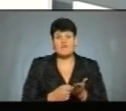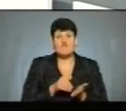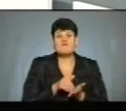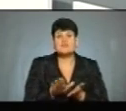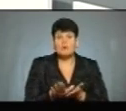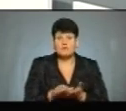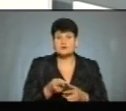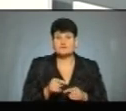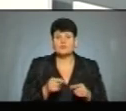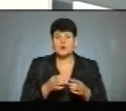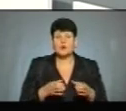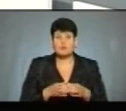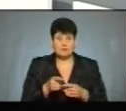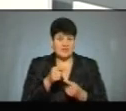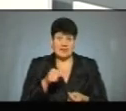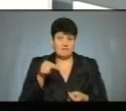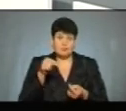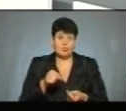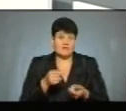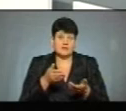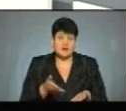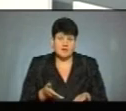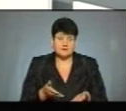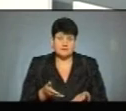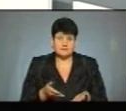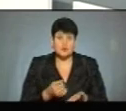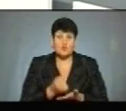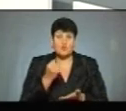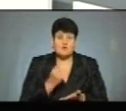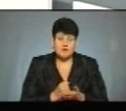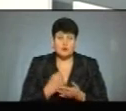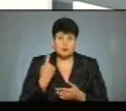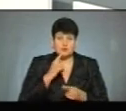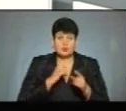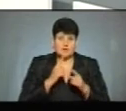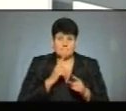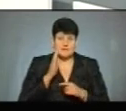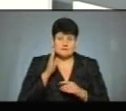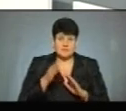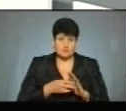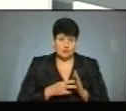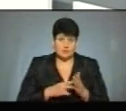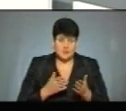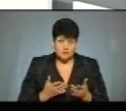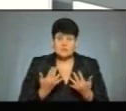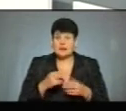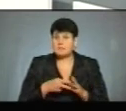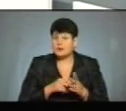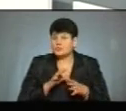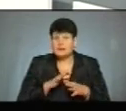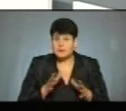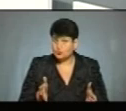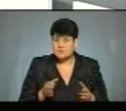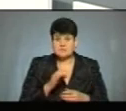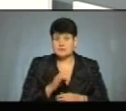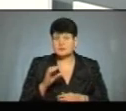громад, оскільки вони не відповідали ухваленому обласною радою перспективному плану. Оскільки такого плану не було,